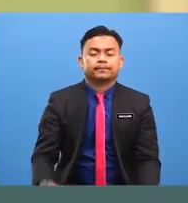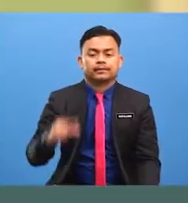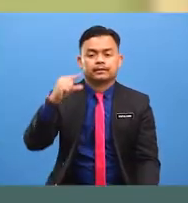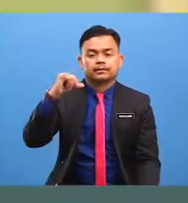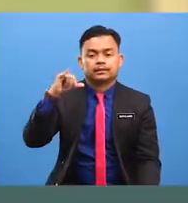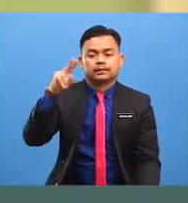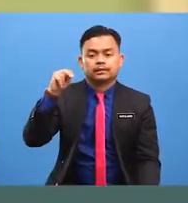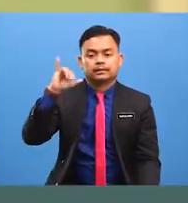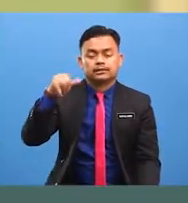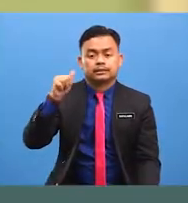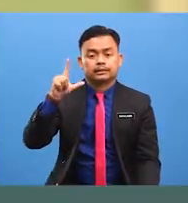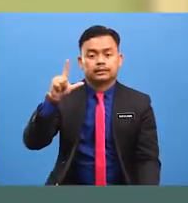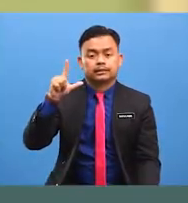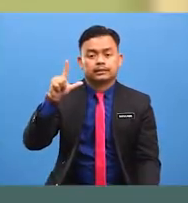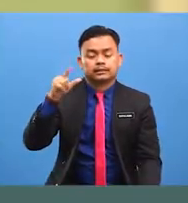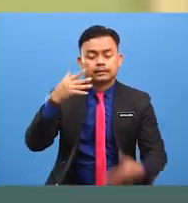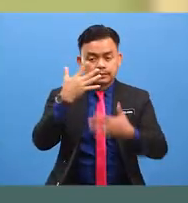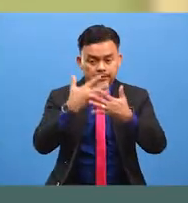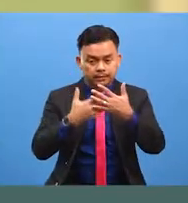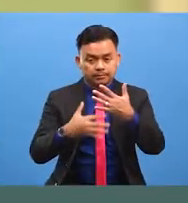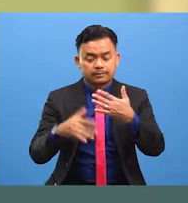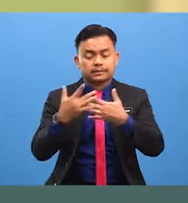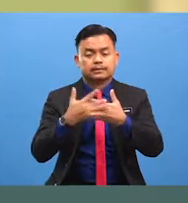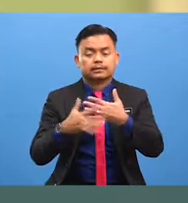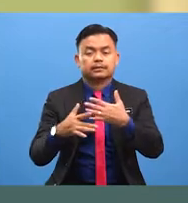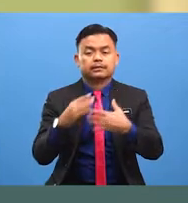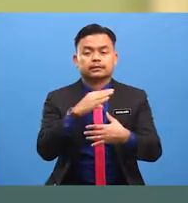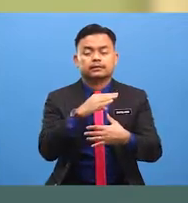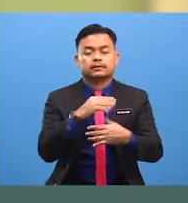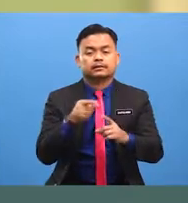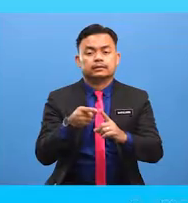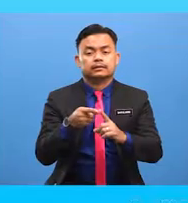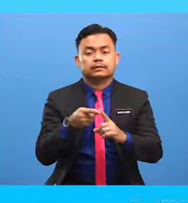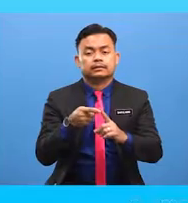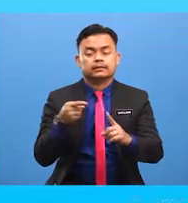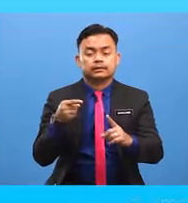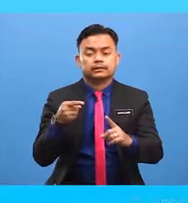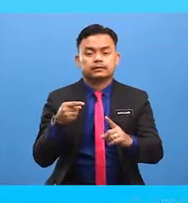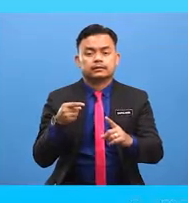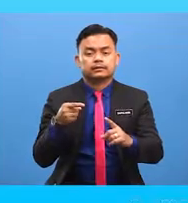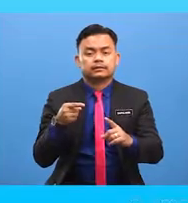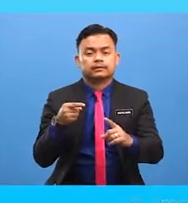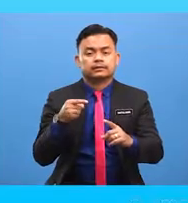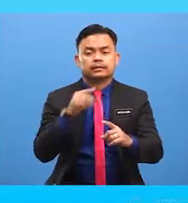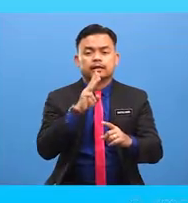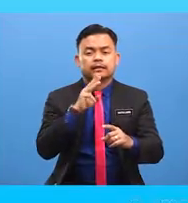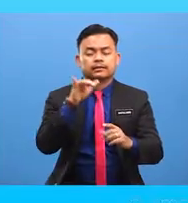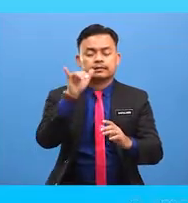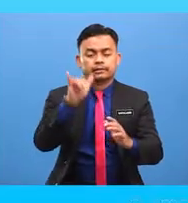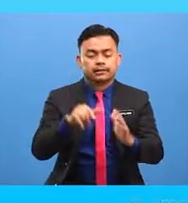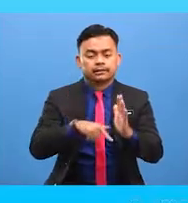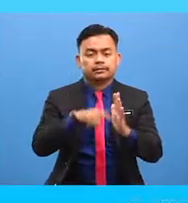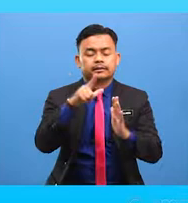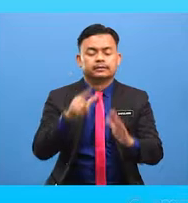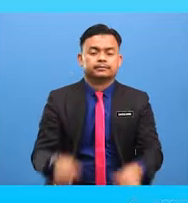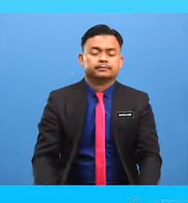darah bagi membuang bahan toksik dan air yang berlebihan dari badan kita. Air kencing yang keluar